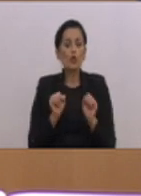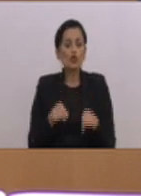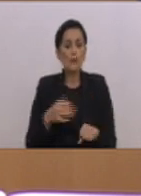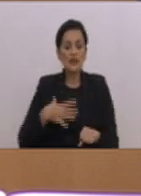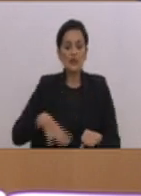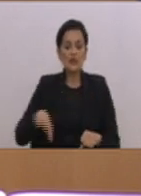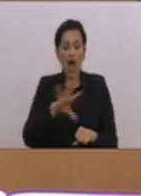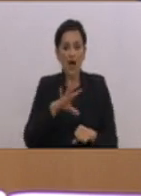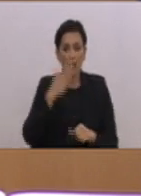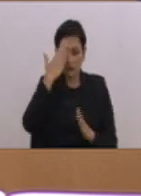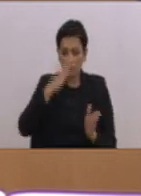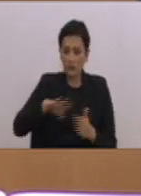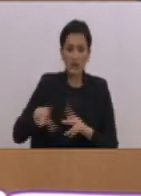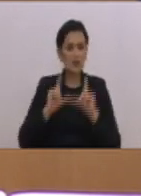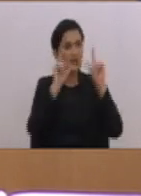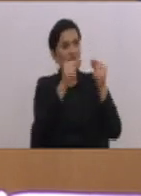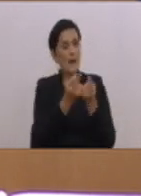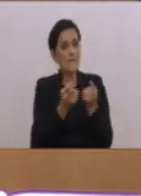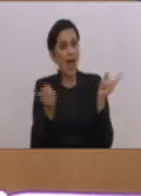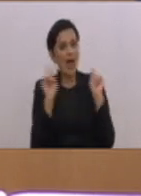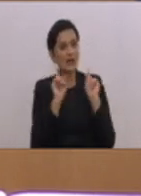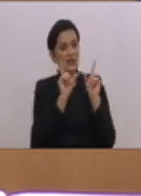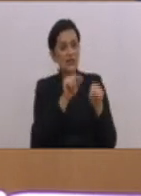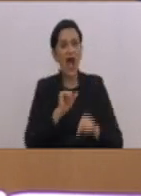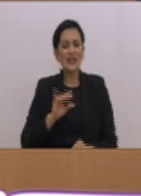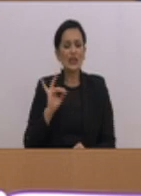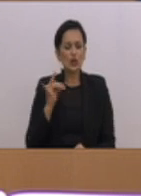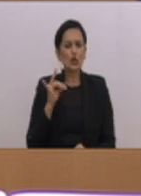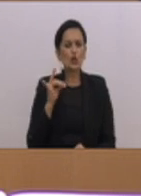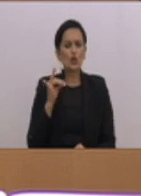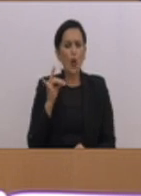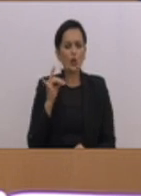საქართველოს დააღწიოს თავი წავიდეს მექსიკაში. Ან იმ ისტორიების